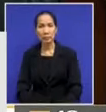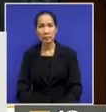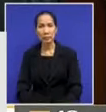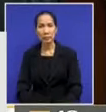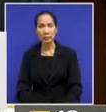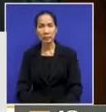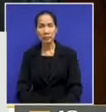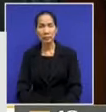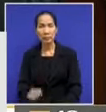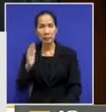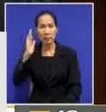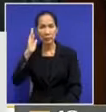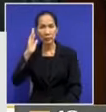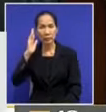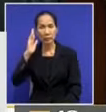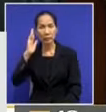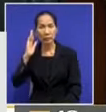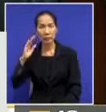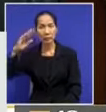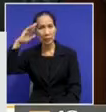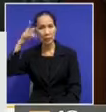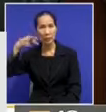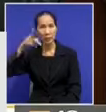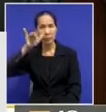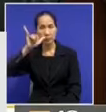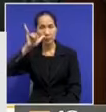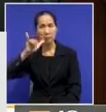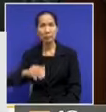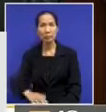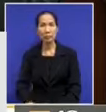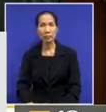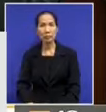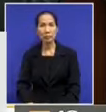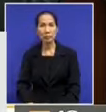นายกำพลเลิศเกียรติดำรง พลเอกประยุ